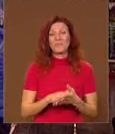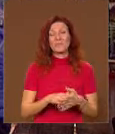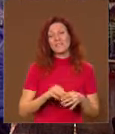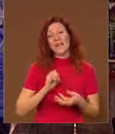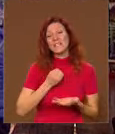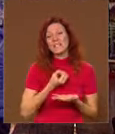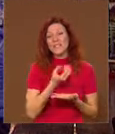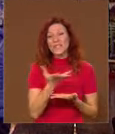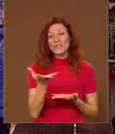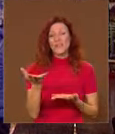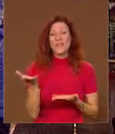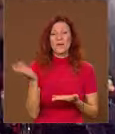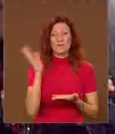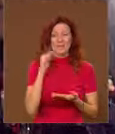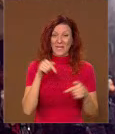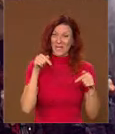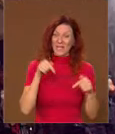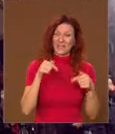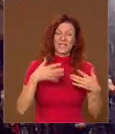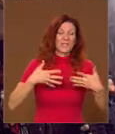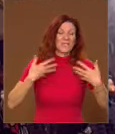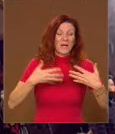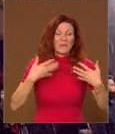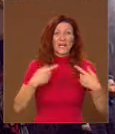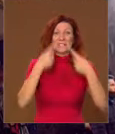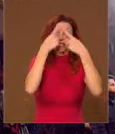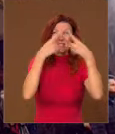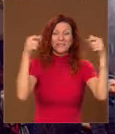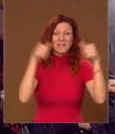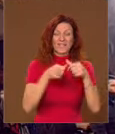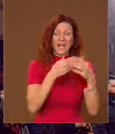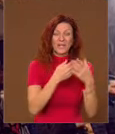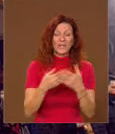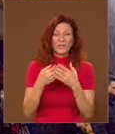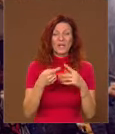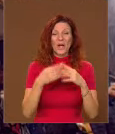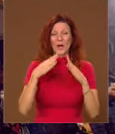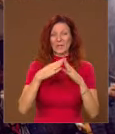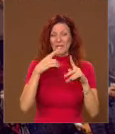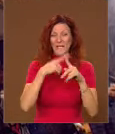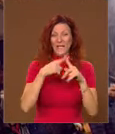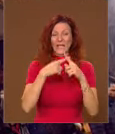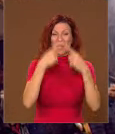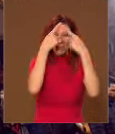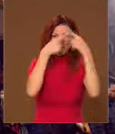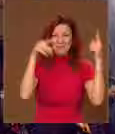излъчването на днешната празнична света литургия от столичния катедрален храм,